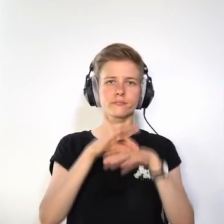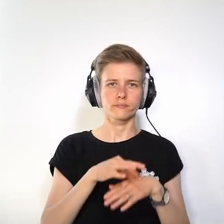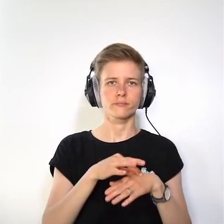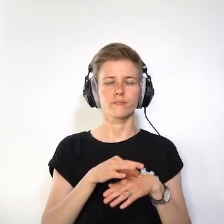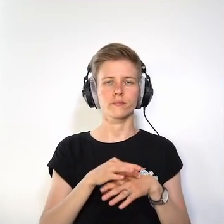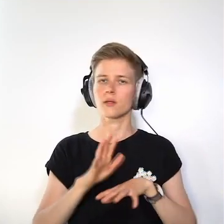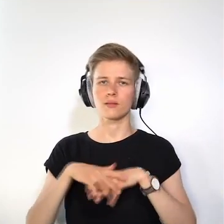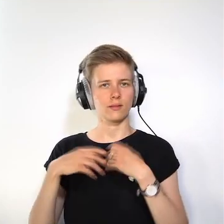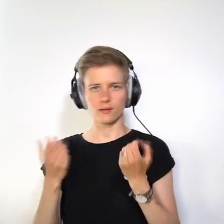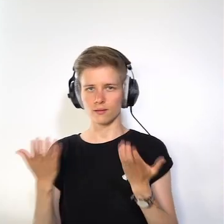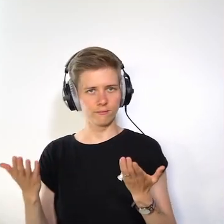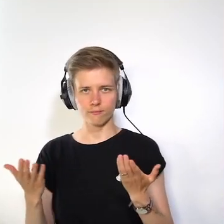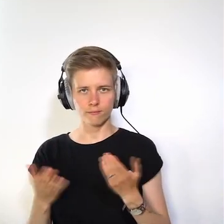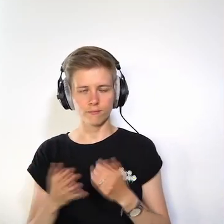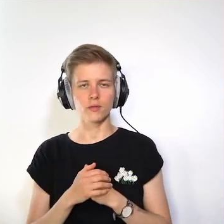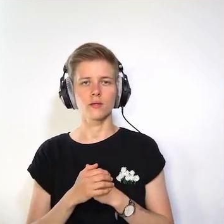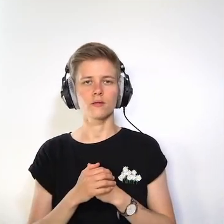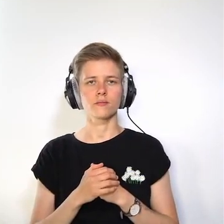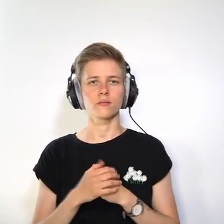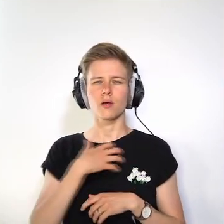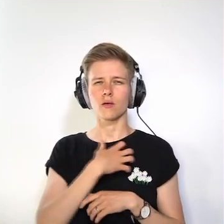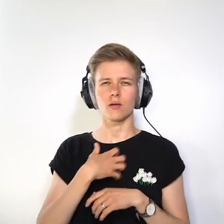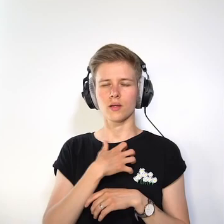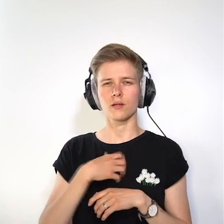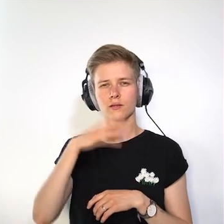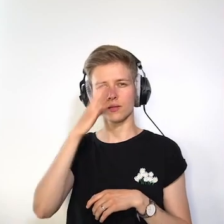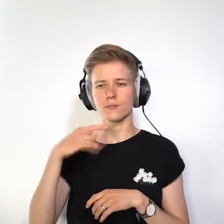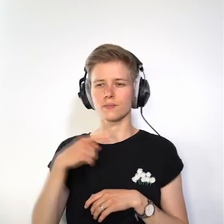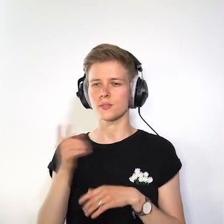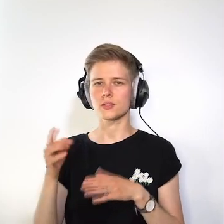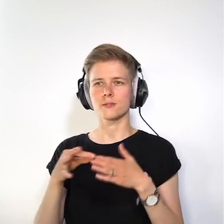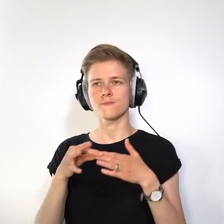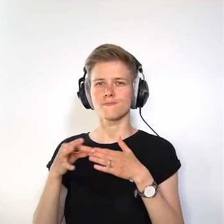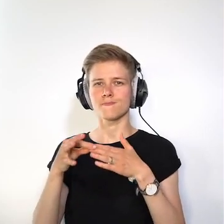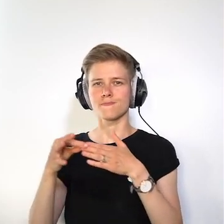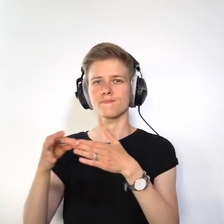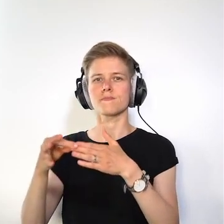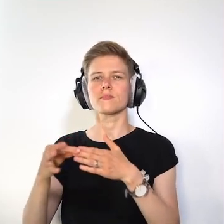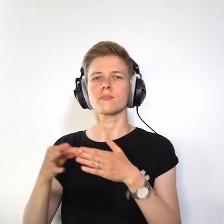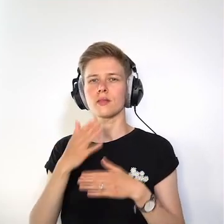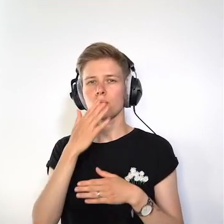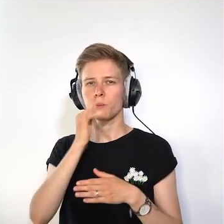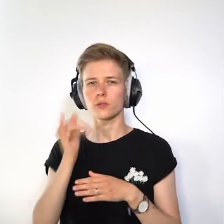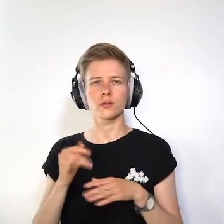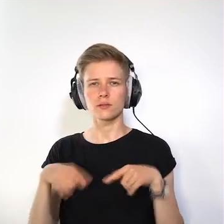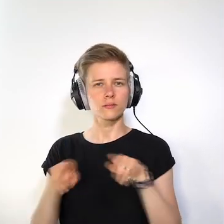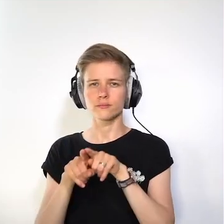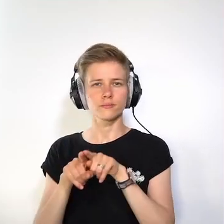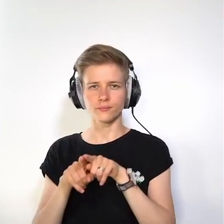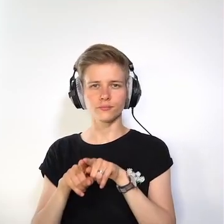tervettä seksuaalisuutta, ja henkilöitä pyrittiin ohjaamaan pidättyvyyteen omassa seksuaalisessa